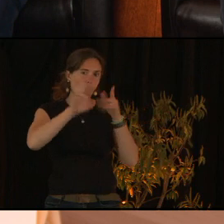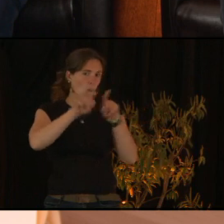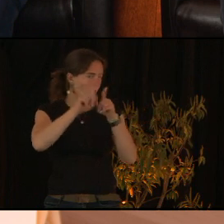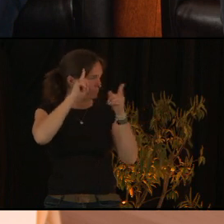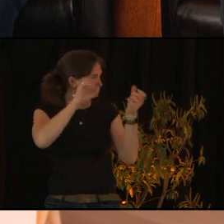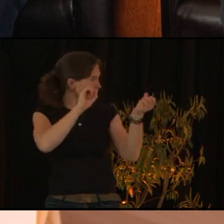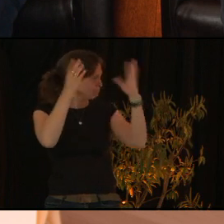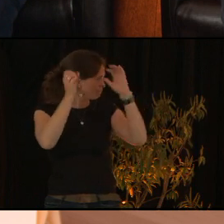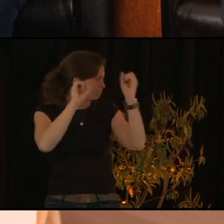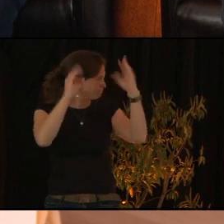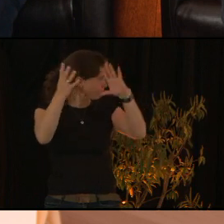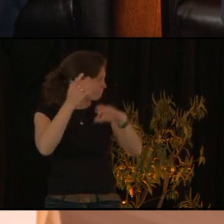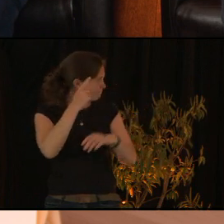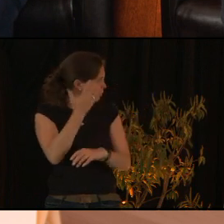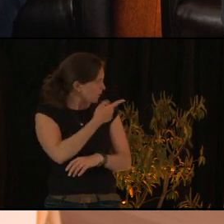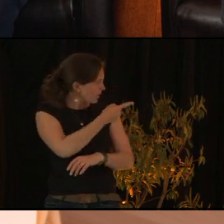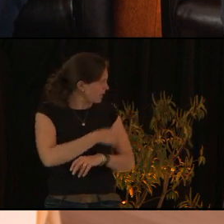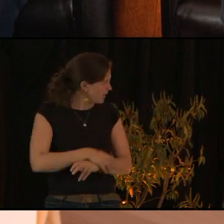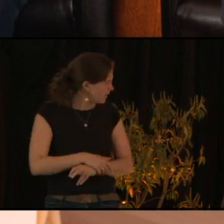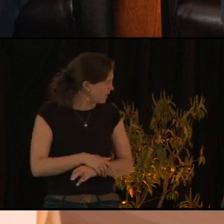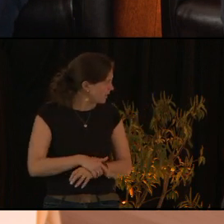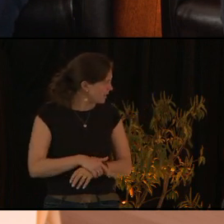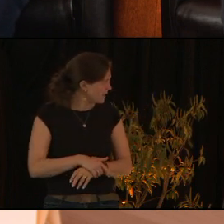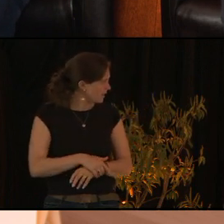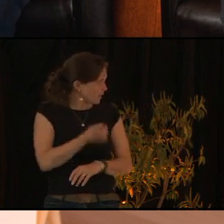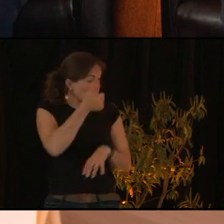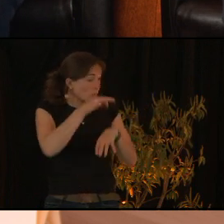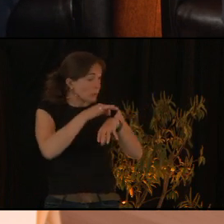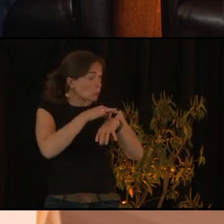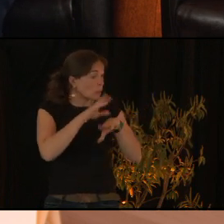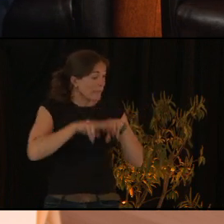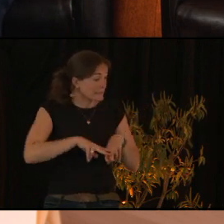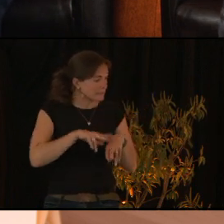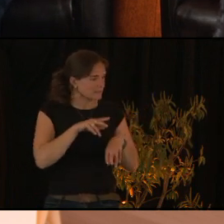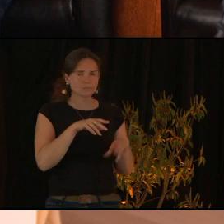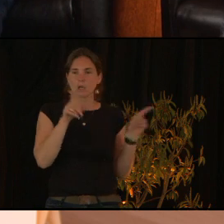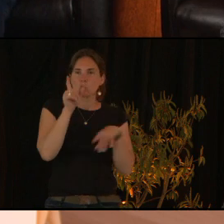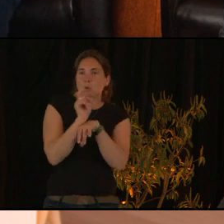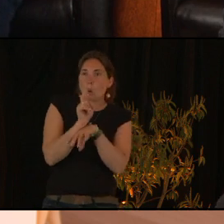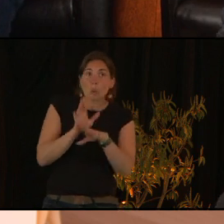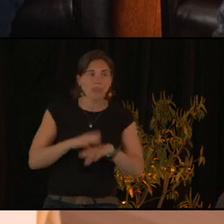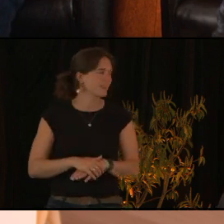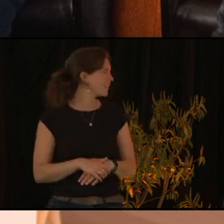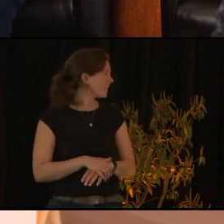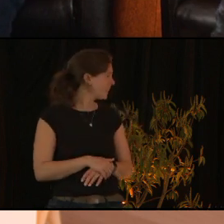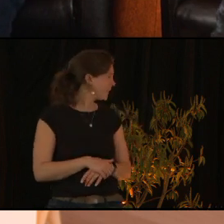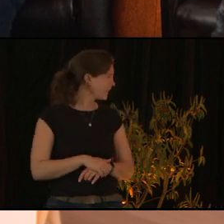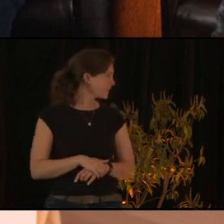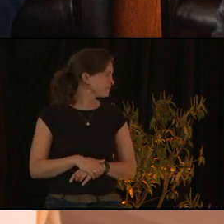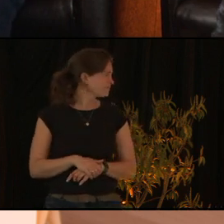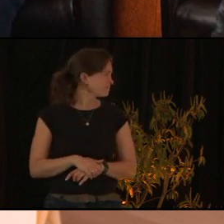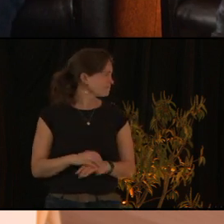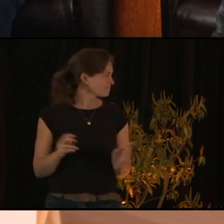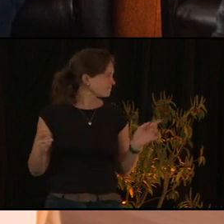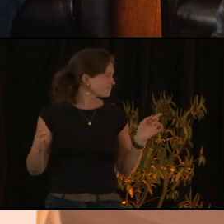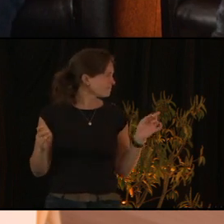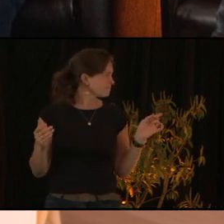En effet, après je ne vais pas partir trop loin, mais moi j'ai la chance de ne pas avoir pensé faire un roman au départ. Enfin, c'était vraiment, j'avais pas du